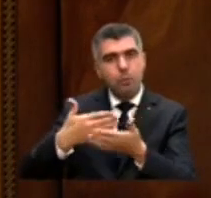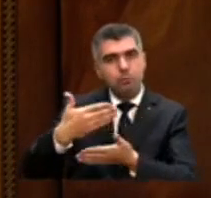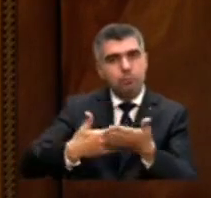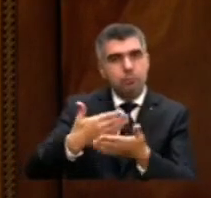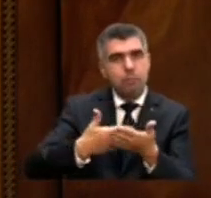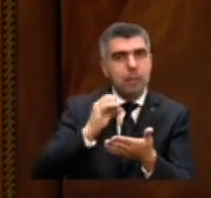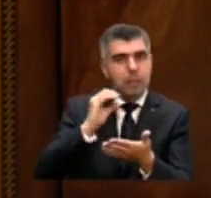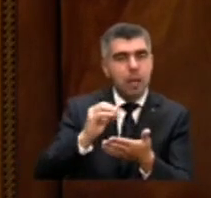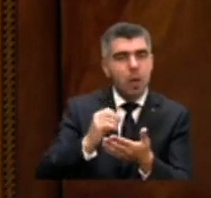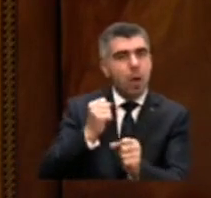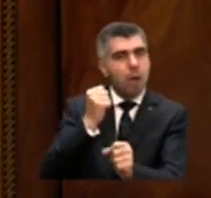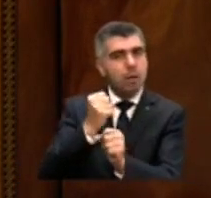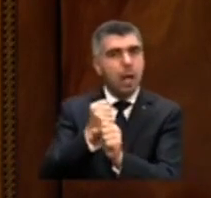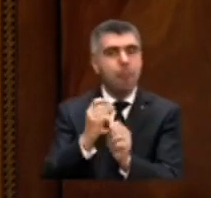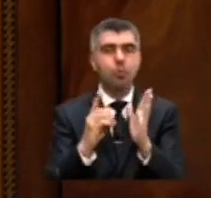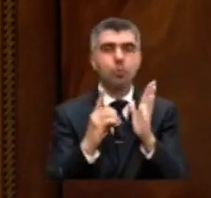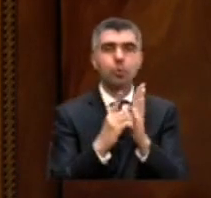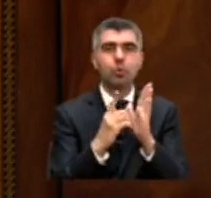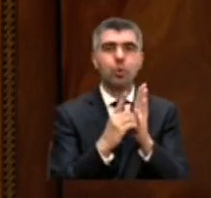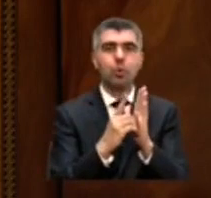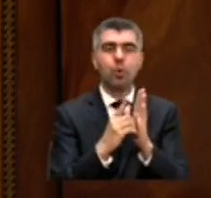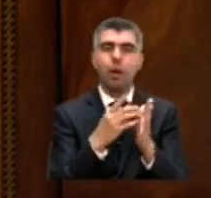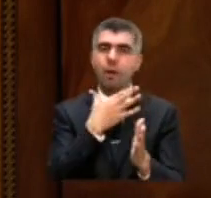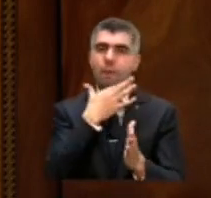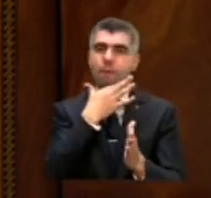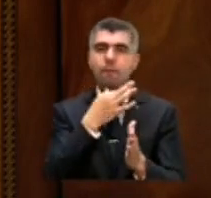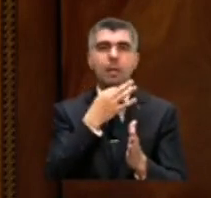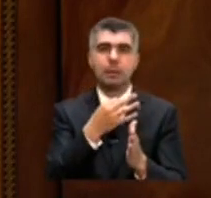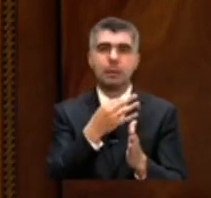بأدوارها الدستورية من خلال تيسير ولوجها